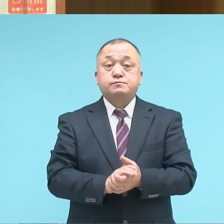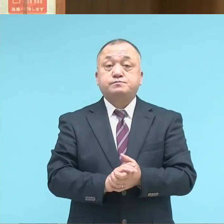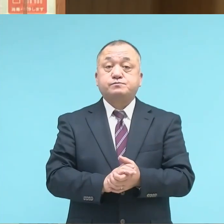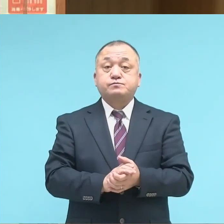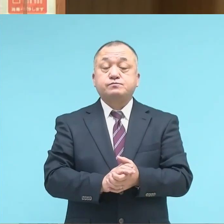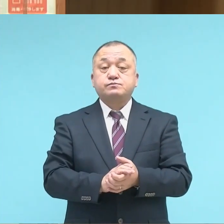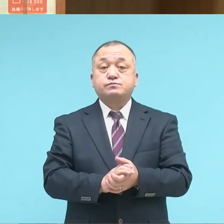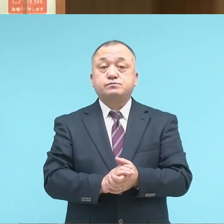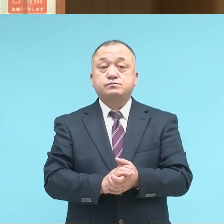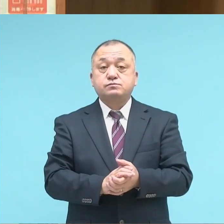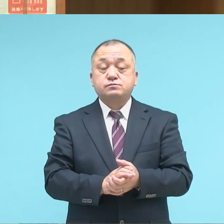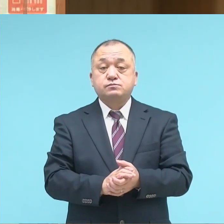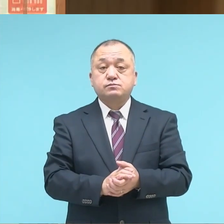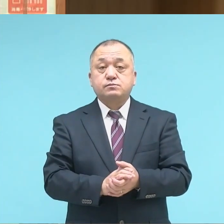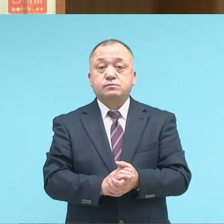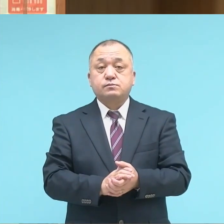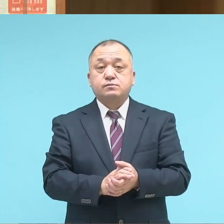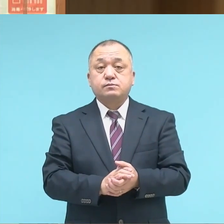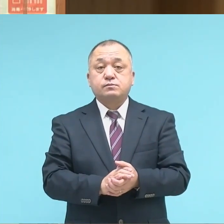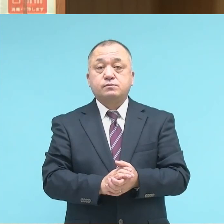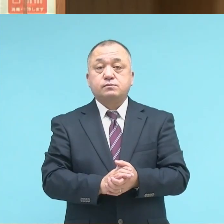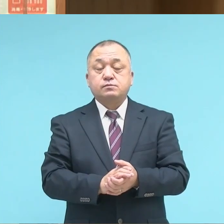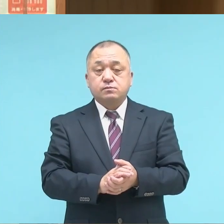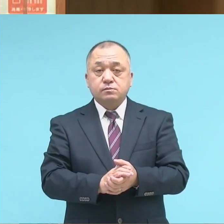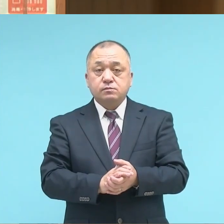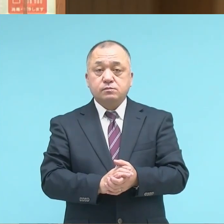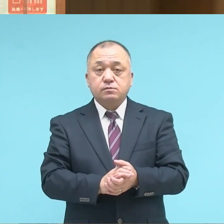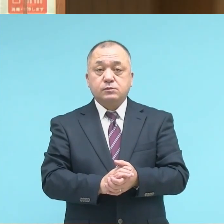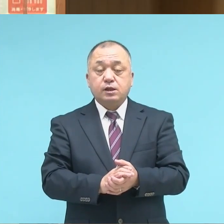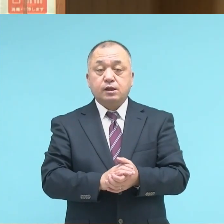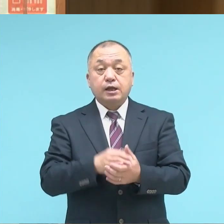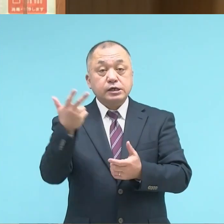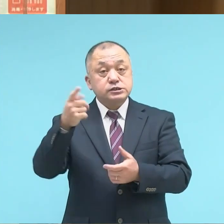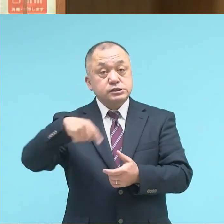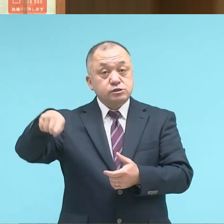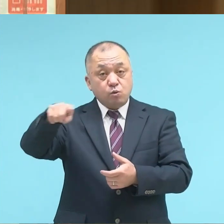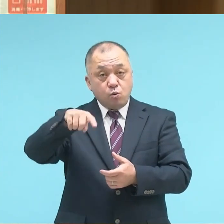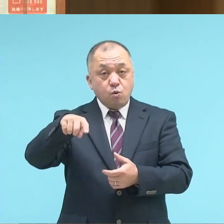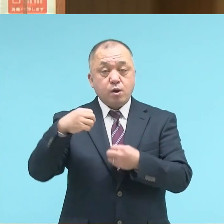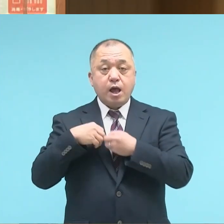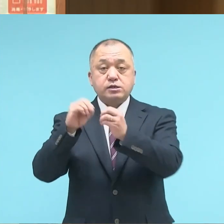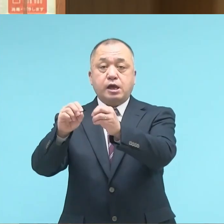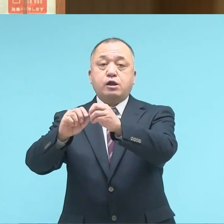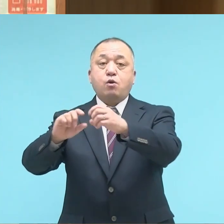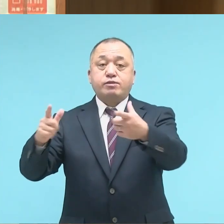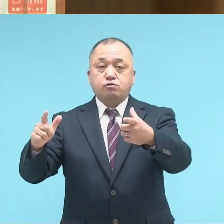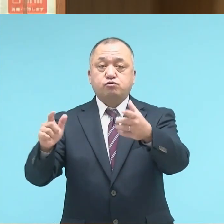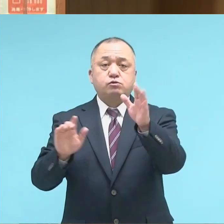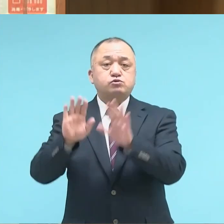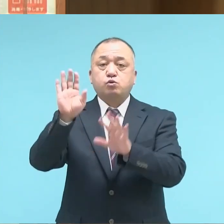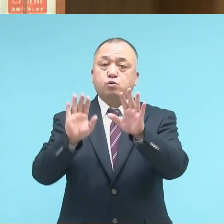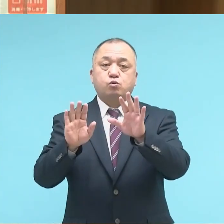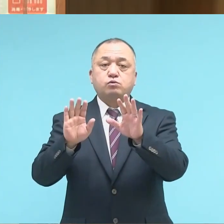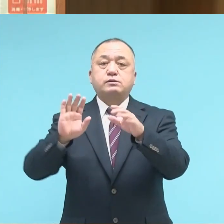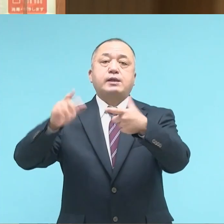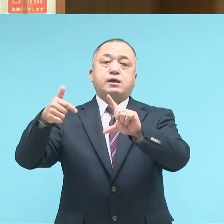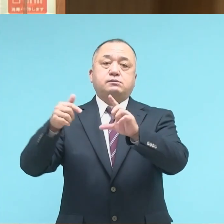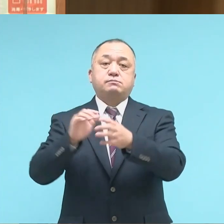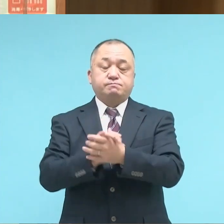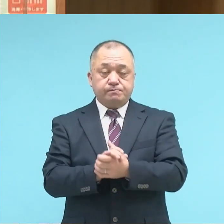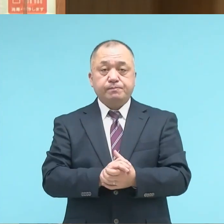です。いわゆる市中感染が広がっているという状況で、あればです